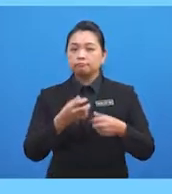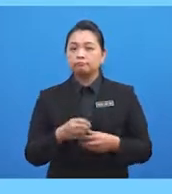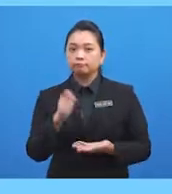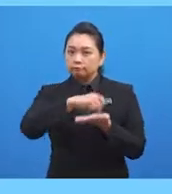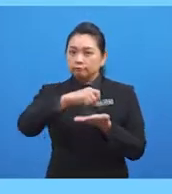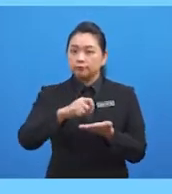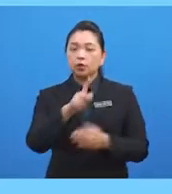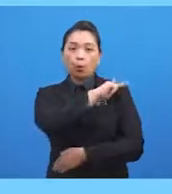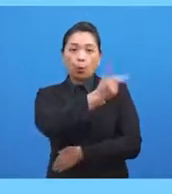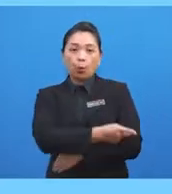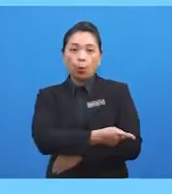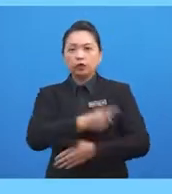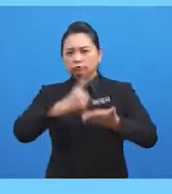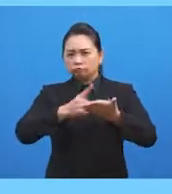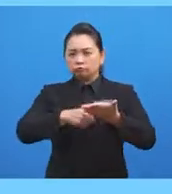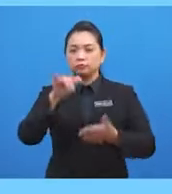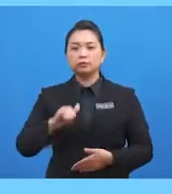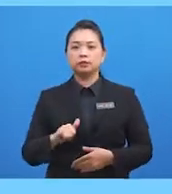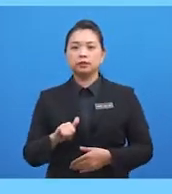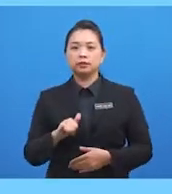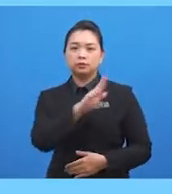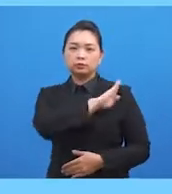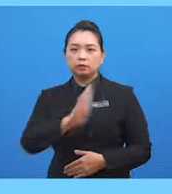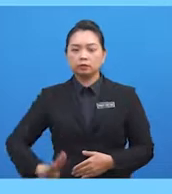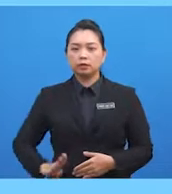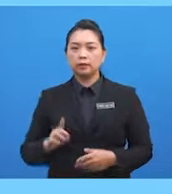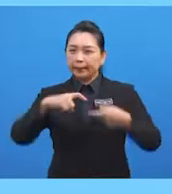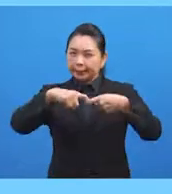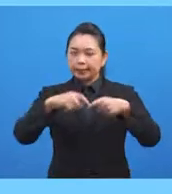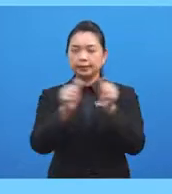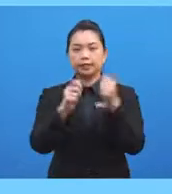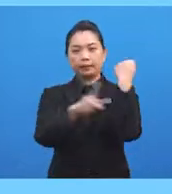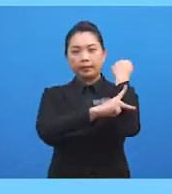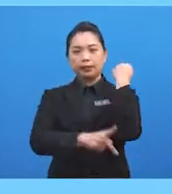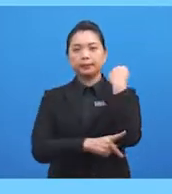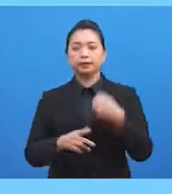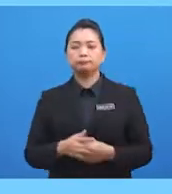budi bicara Yang di-Pertuan Agong berkaitan Parlimen.